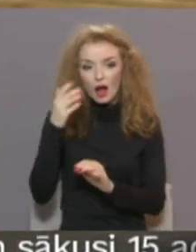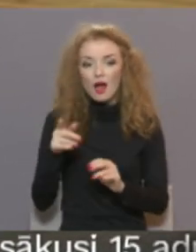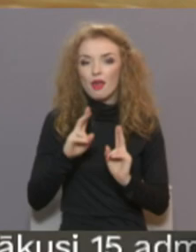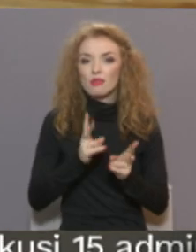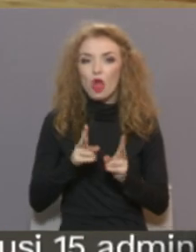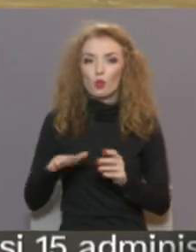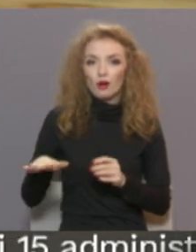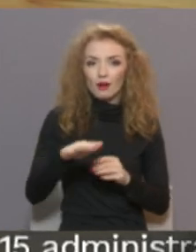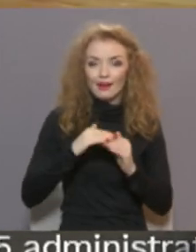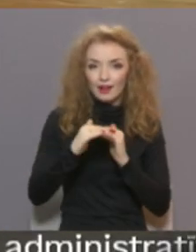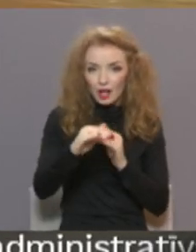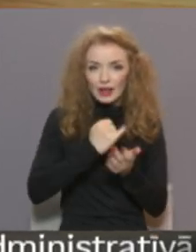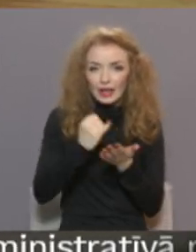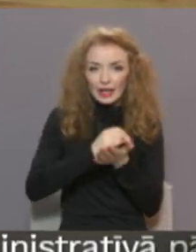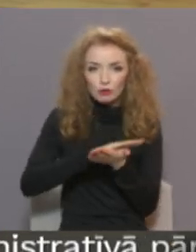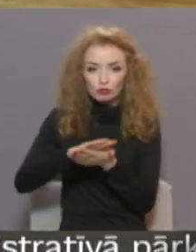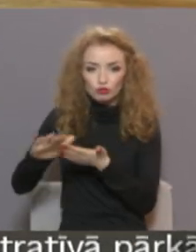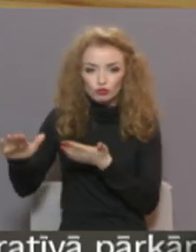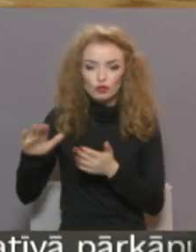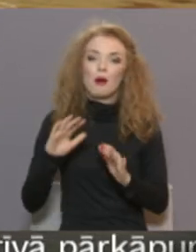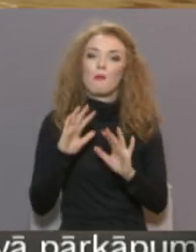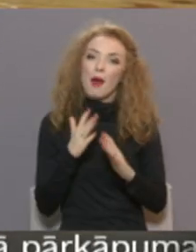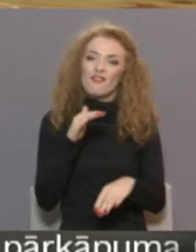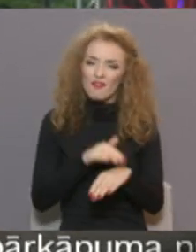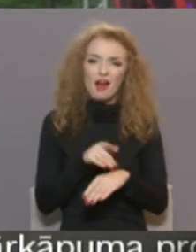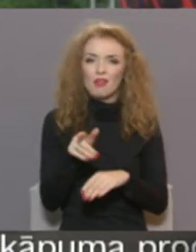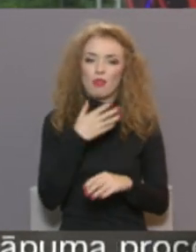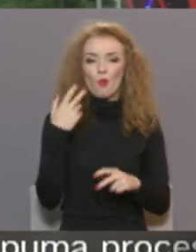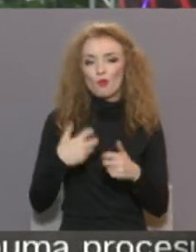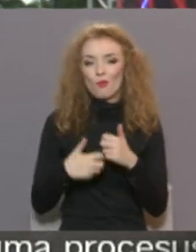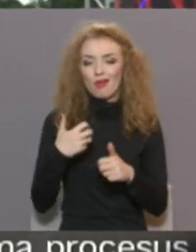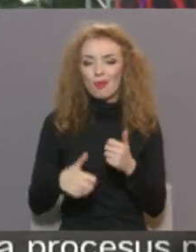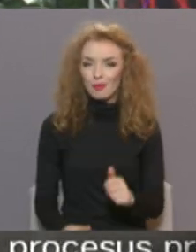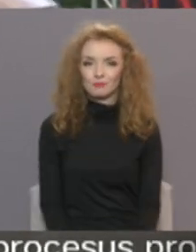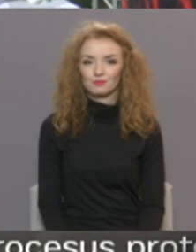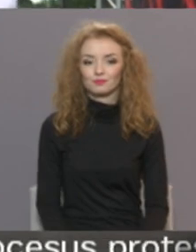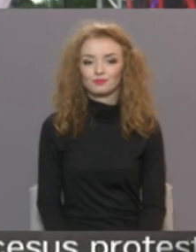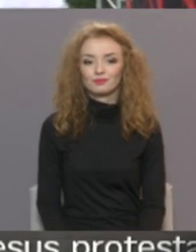atbrīvot no ūdens, bet īstiem dejotājiem tas nēsot šķērslis.